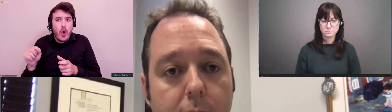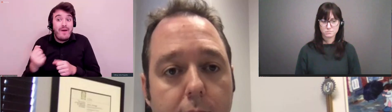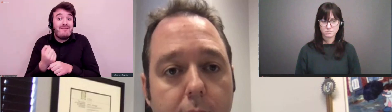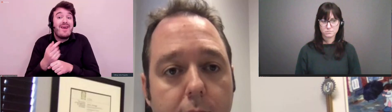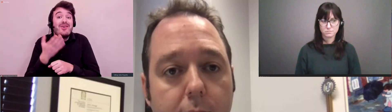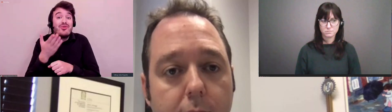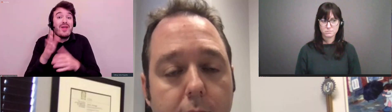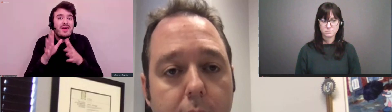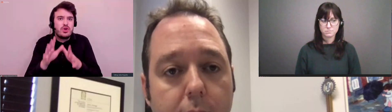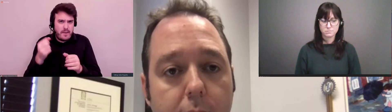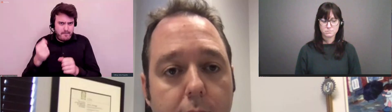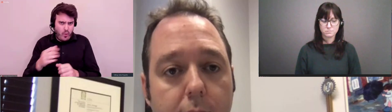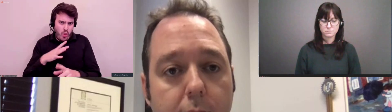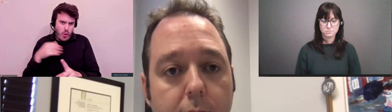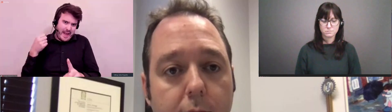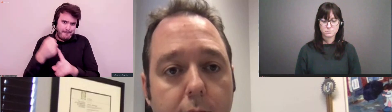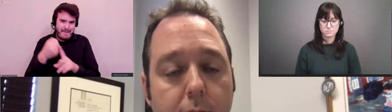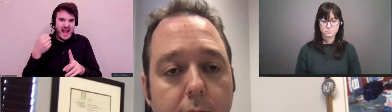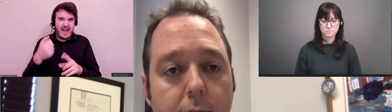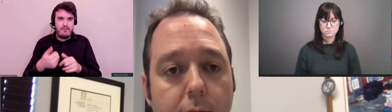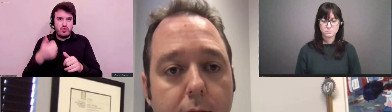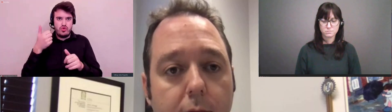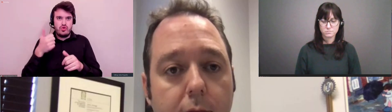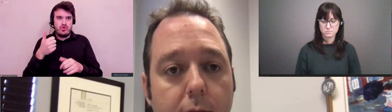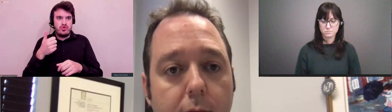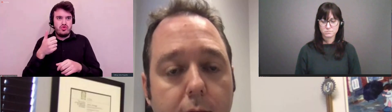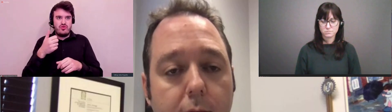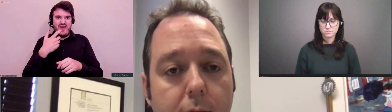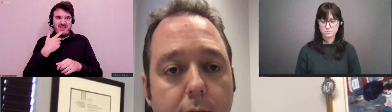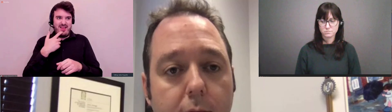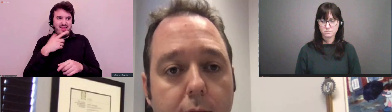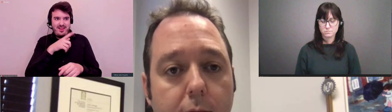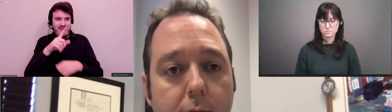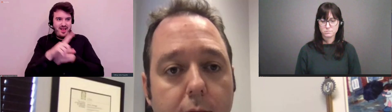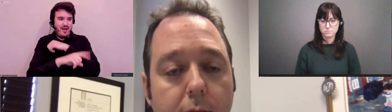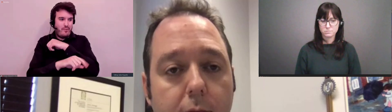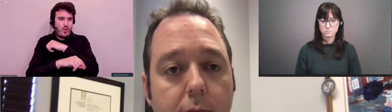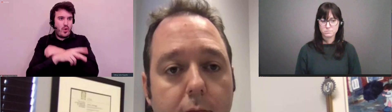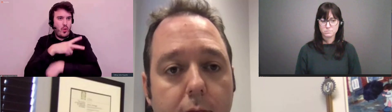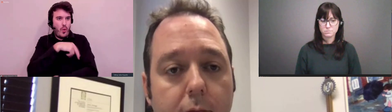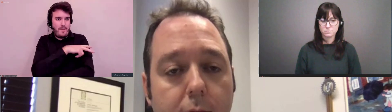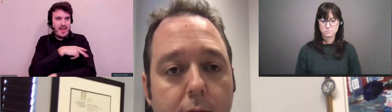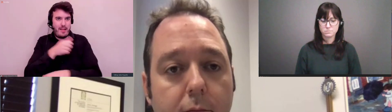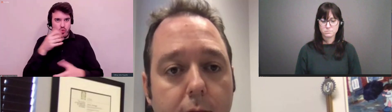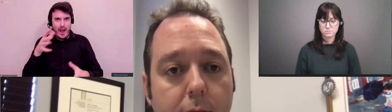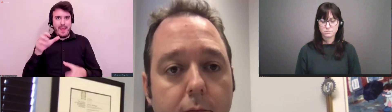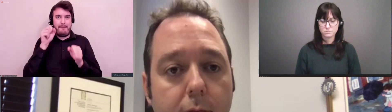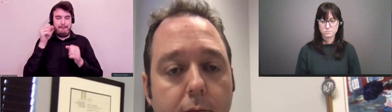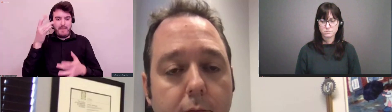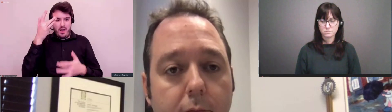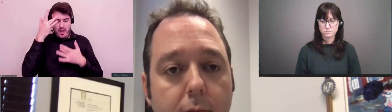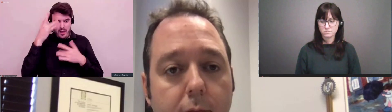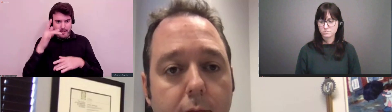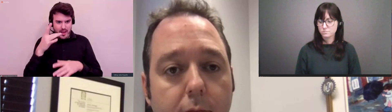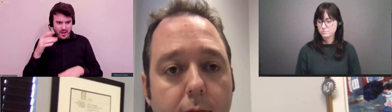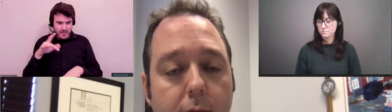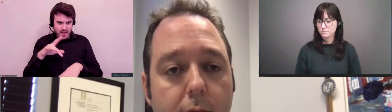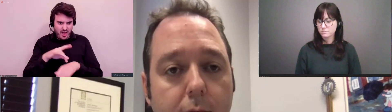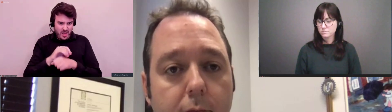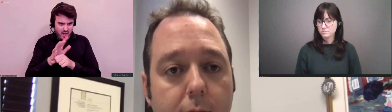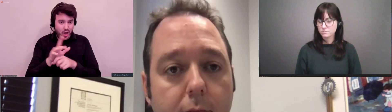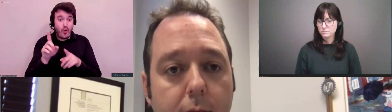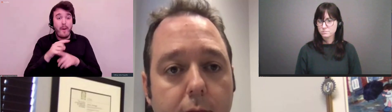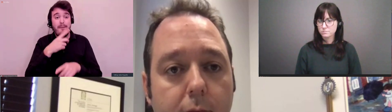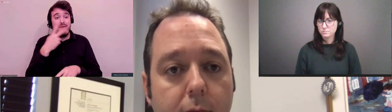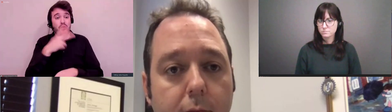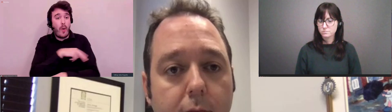la transmission du virus chez des employés des différents hôpitaux, comme on a vu à Montfort. Il y a